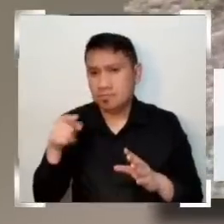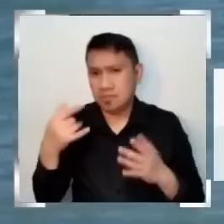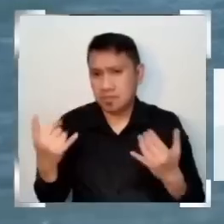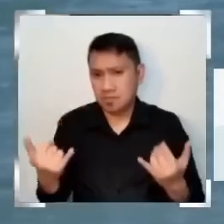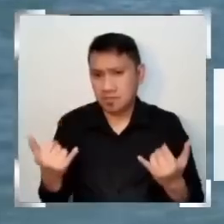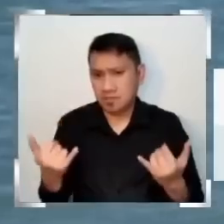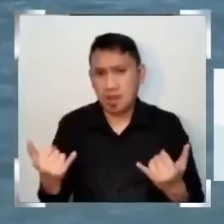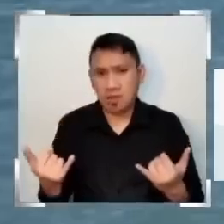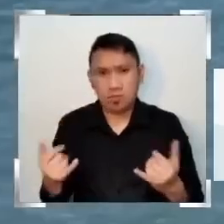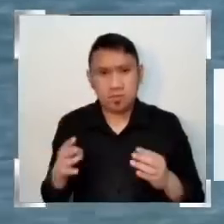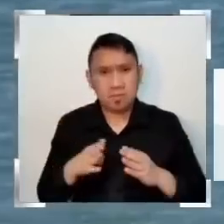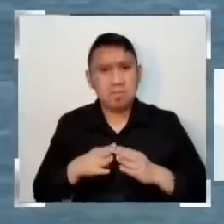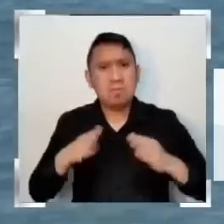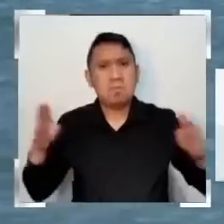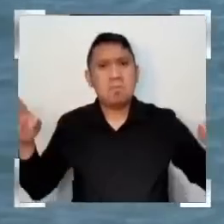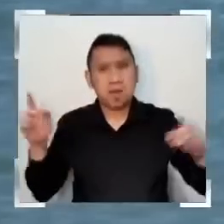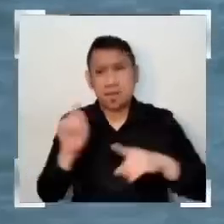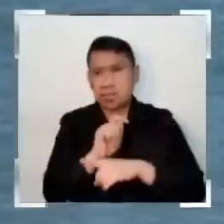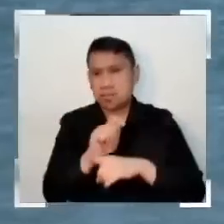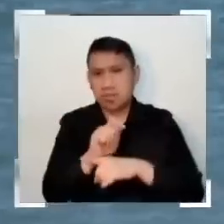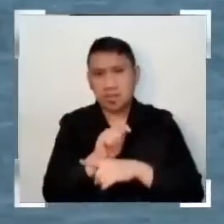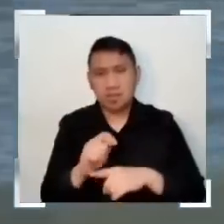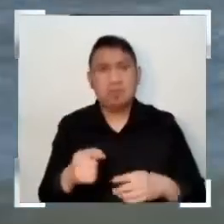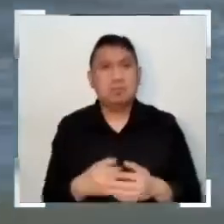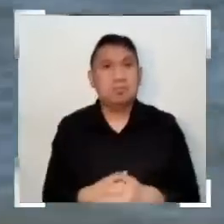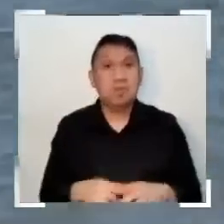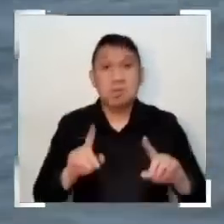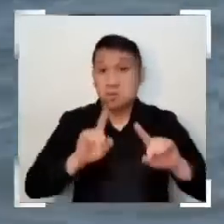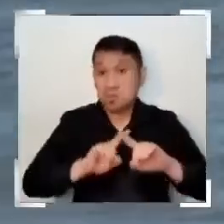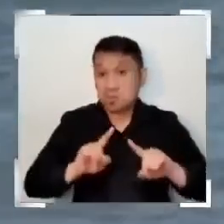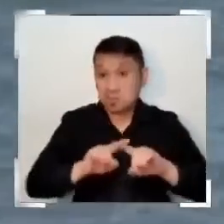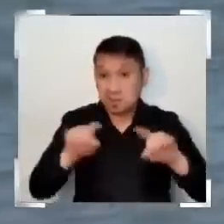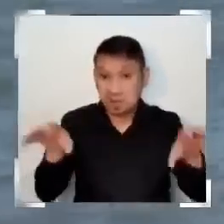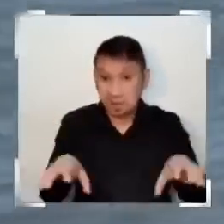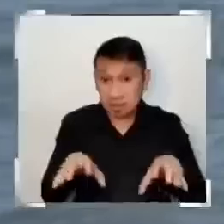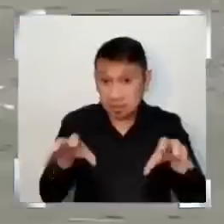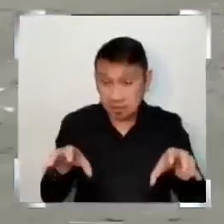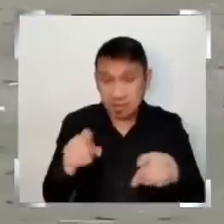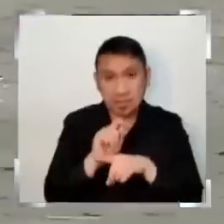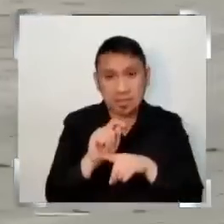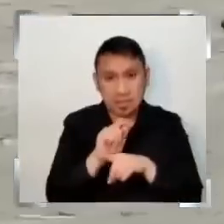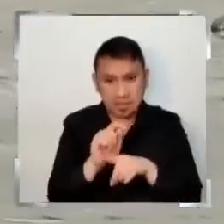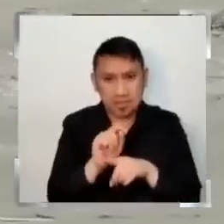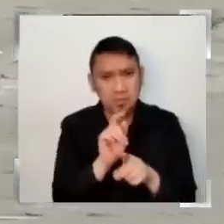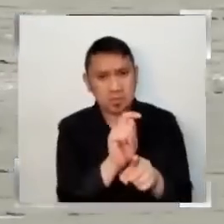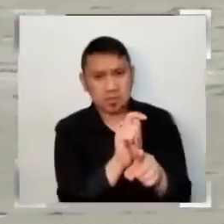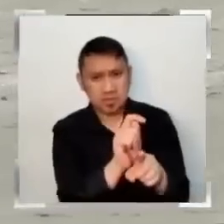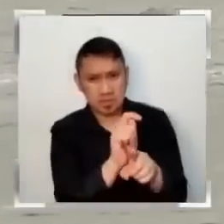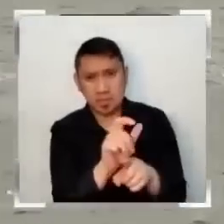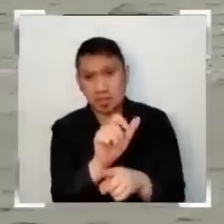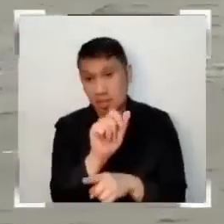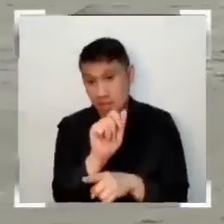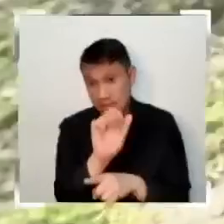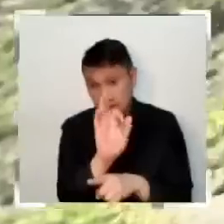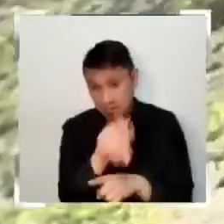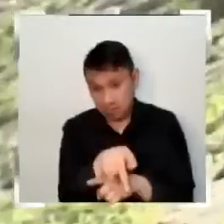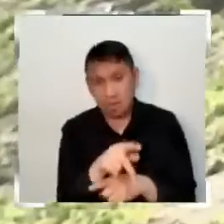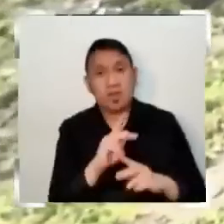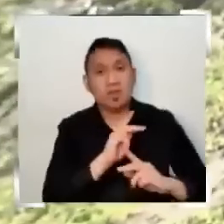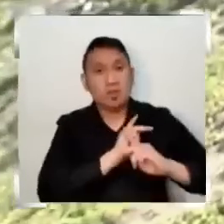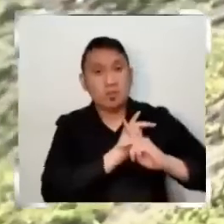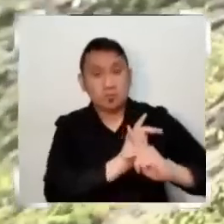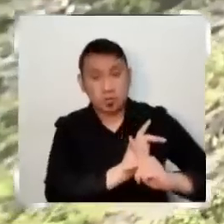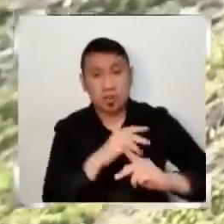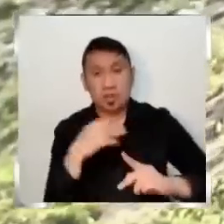kasaysayan. Sa iba't ibang aktibidad ng balikatan, sasanayin ang kakayahan ng AFP na protektahan ang ating